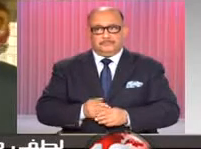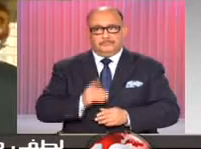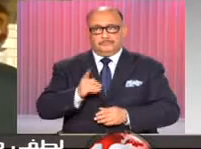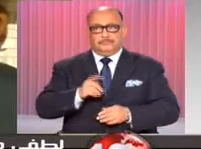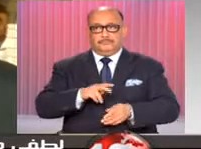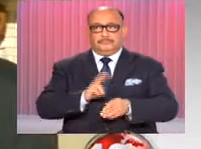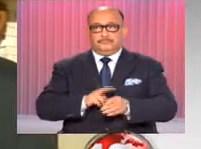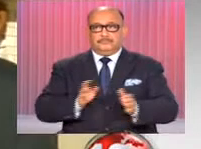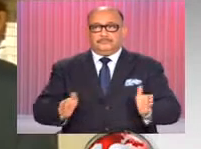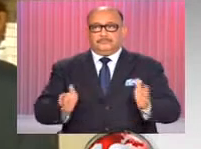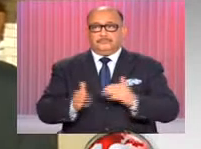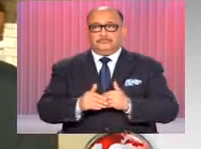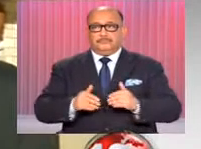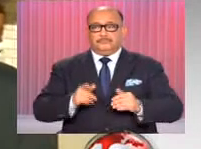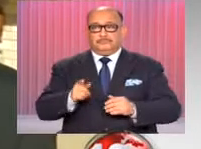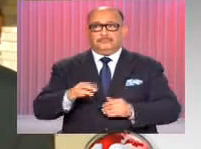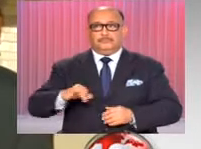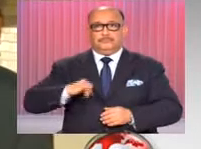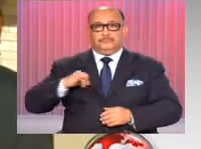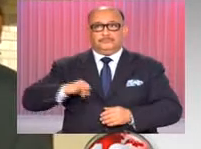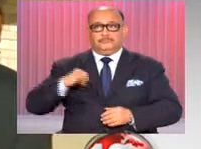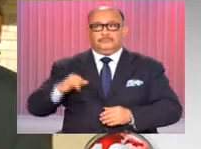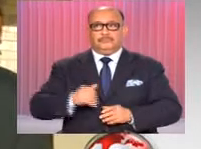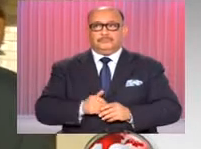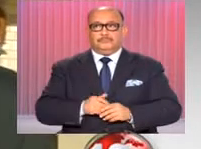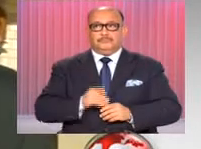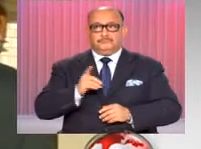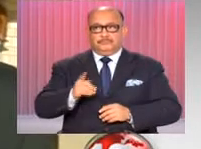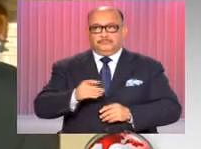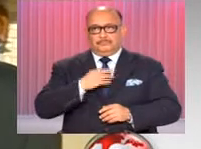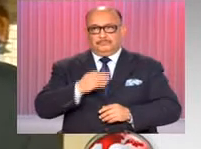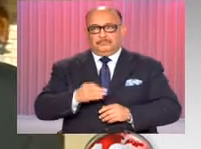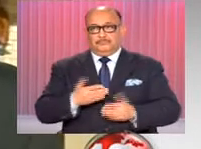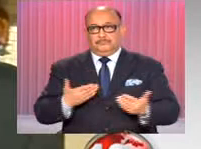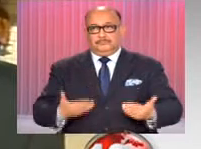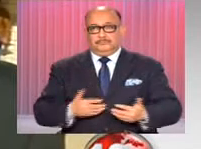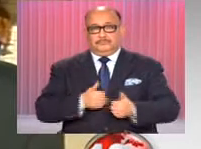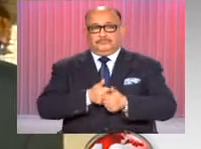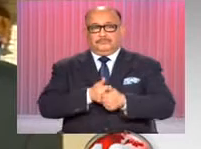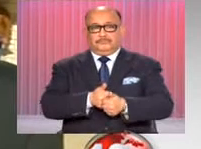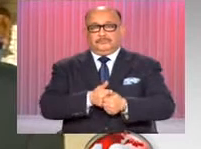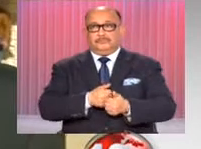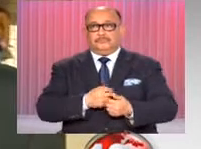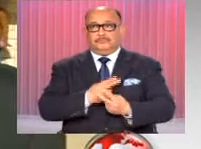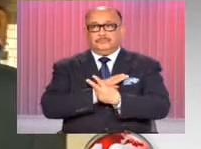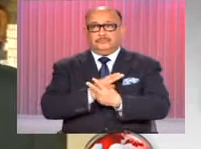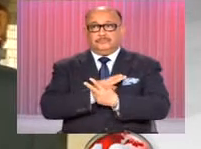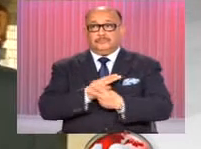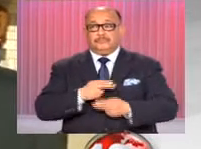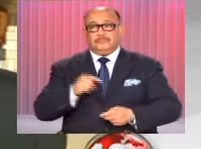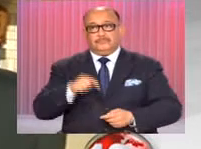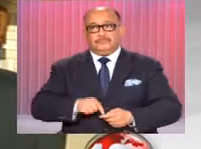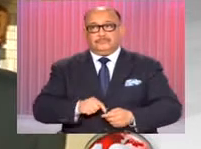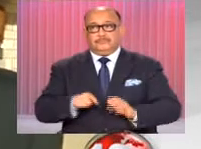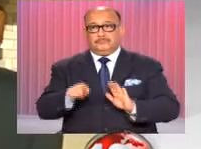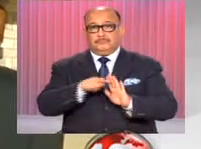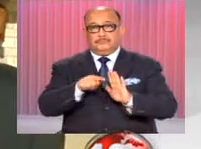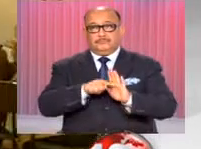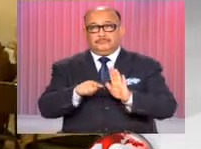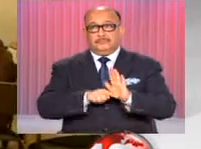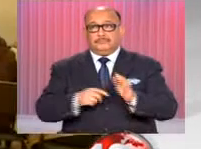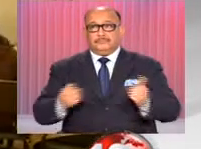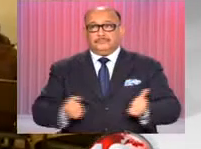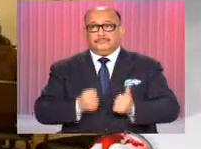ولايات الجمهورية في زوز أنواع زوز مسابقات، المسابقة الأولى هي في تتعلق بالشعر والمسابقة الثانية تتعلق بالقصة